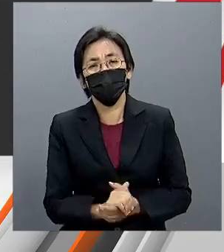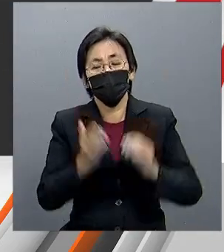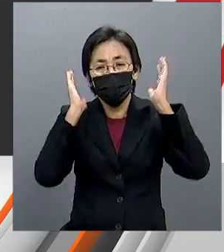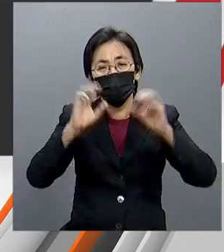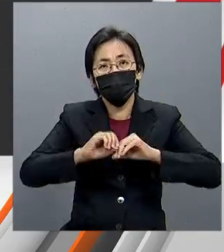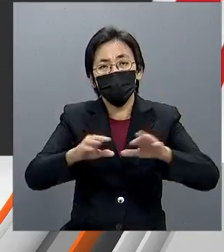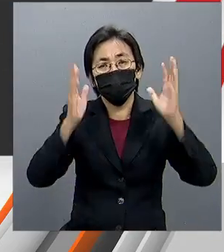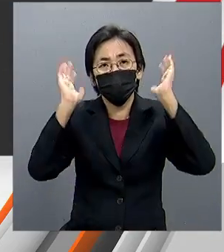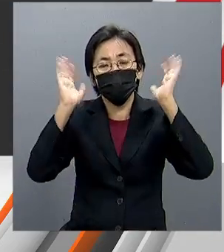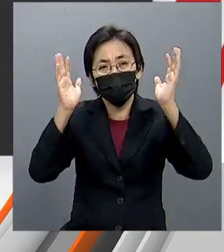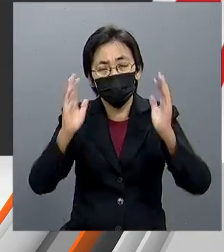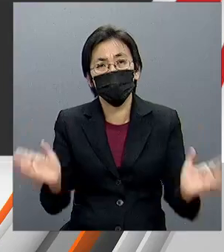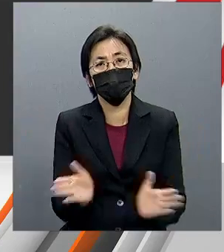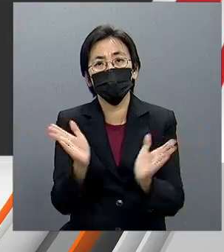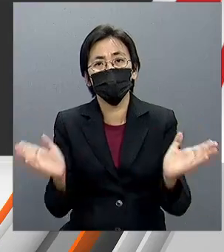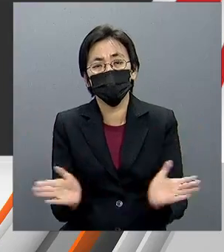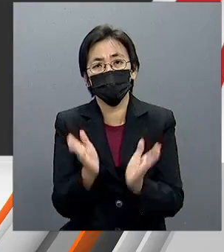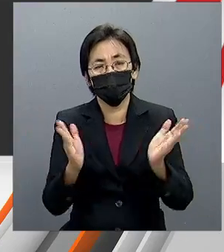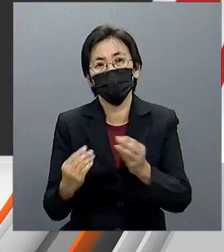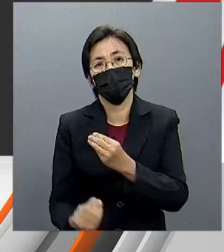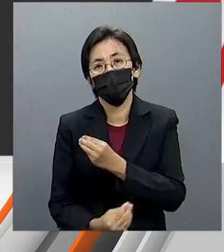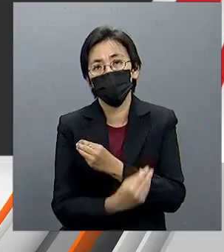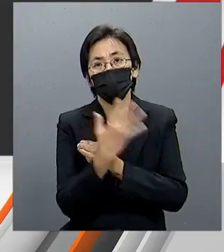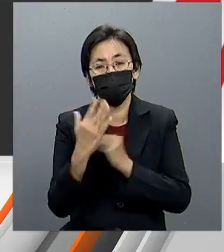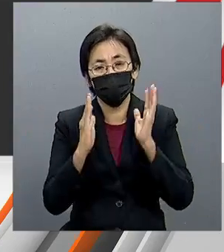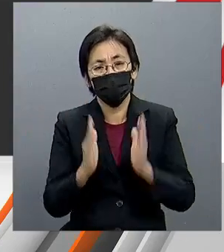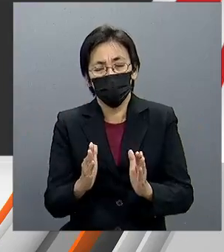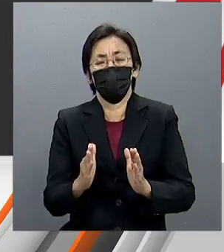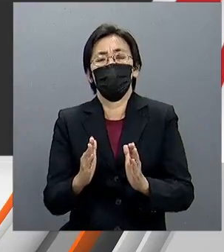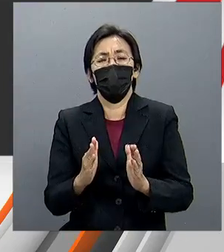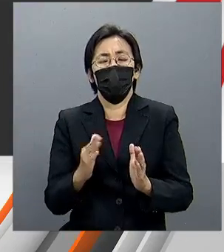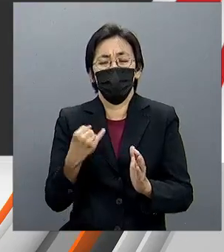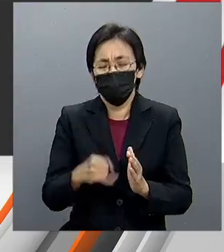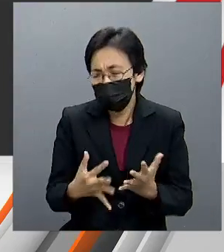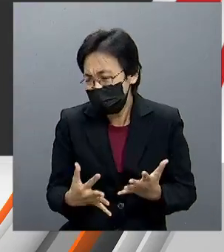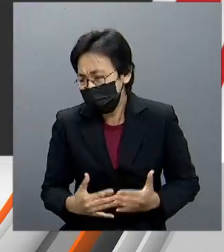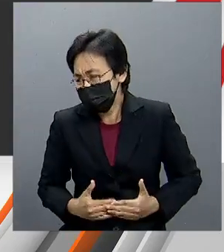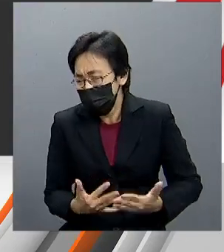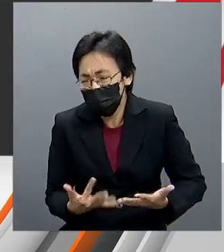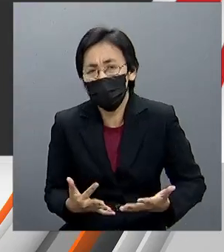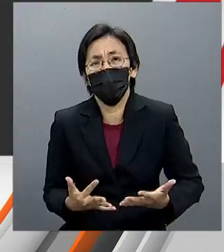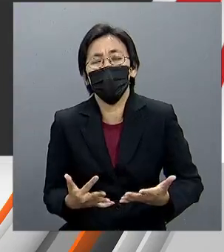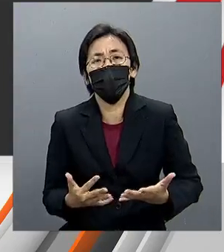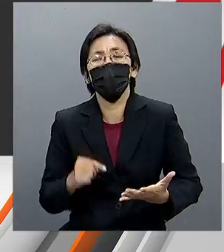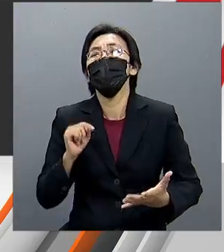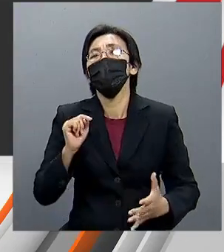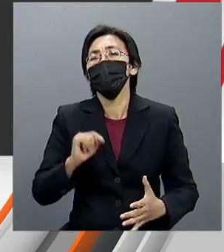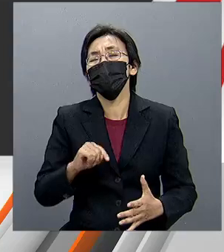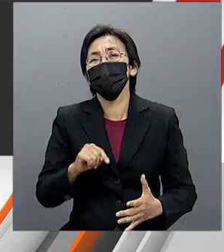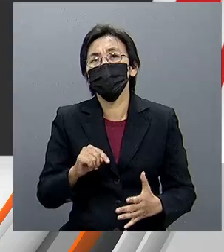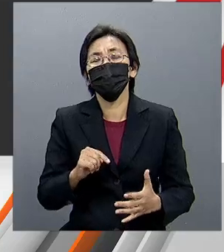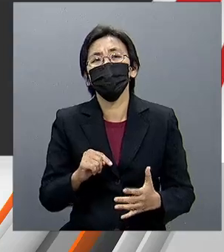าเพื่อส่งเสริมว่าให้โอกาสคนที่เขาพลาดไปละคนที่เขาผิดไปละทางรัฐแทนที่จะมาเป็นออกกฎหมาย